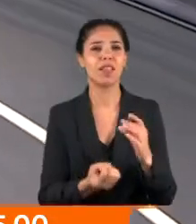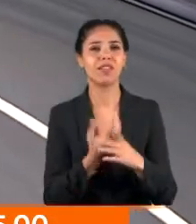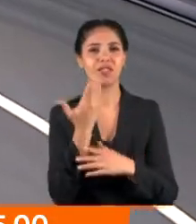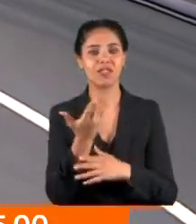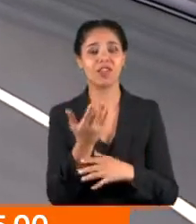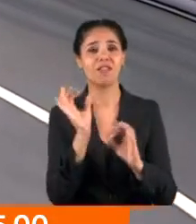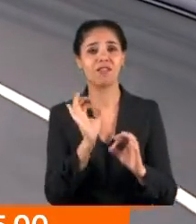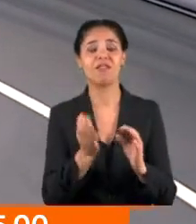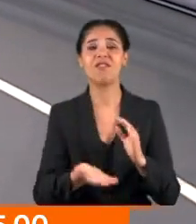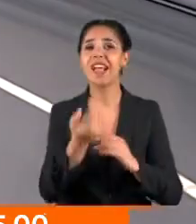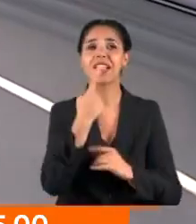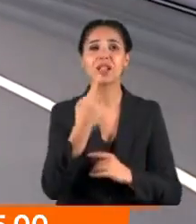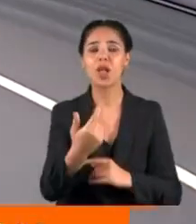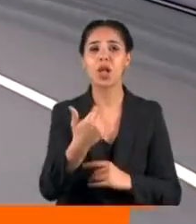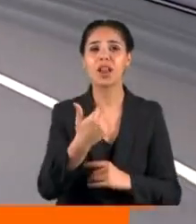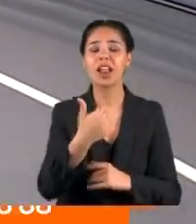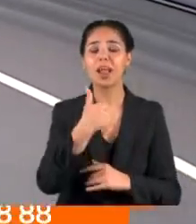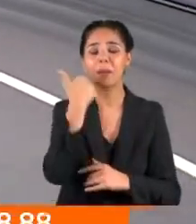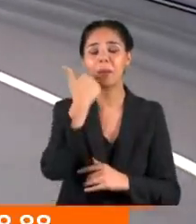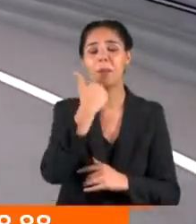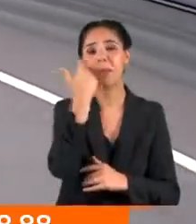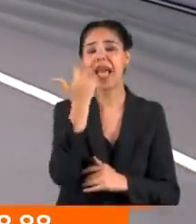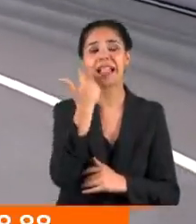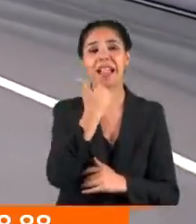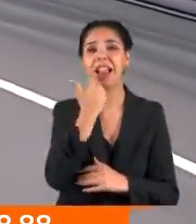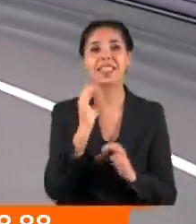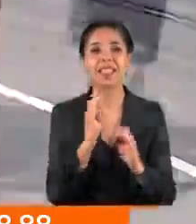çıkardı. İşte en sık kullanılan beyaz yalanlar.